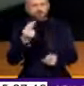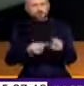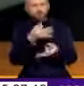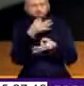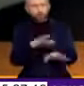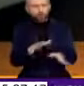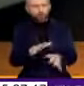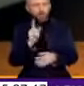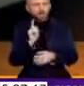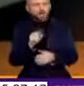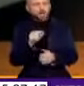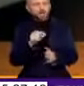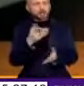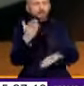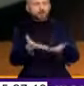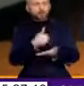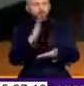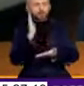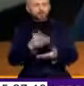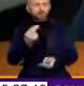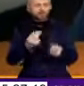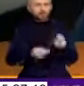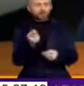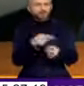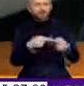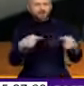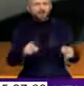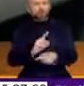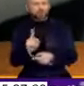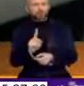будь-що. Але якщо ми будемо бавитися в ті речі, що